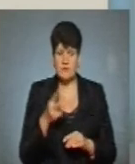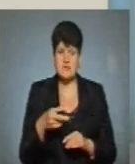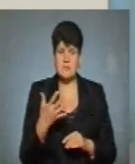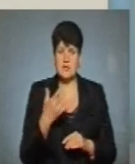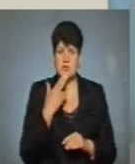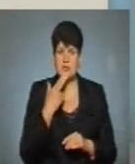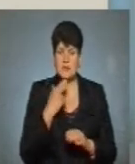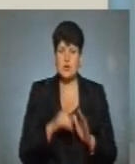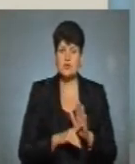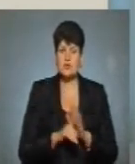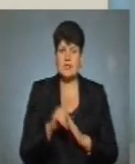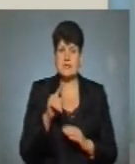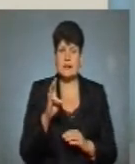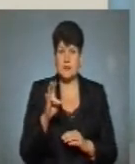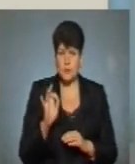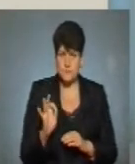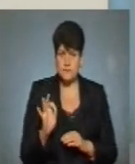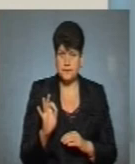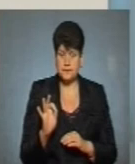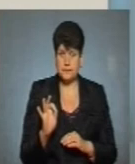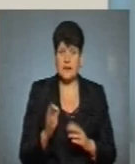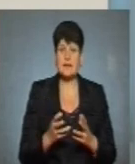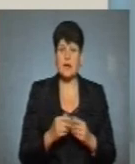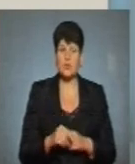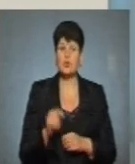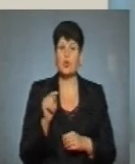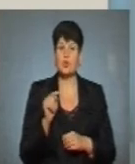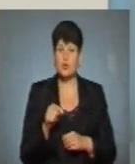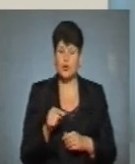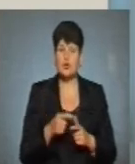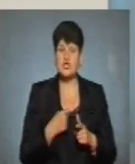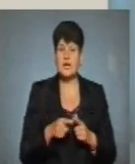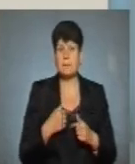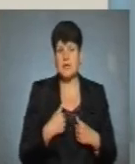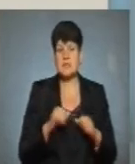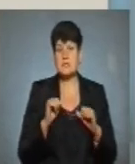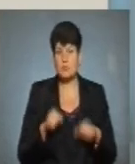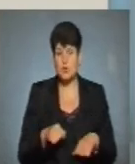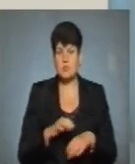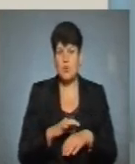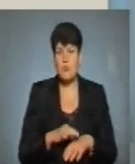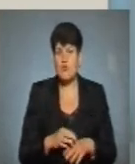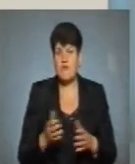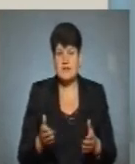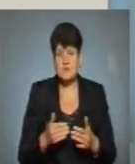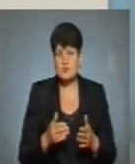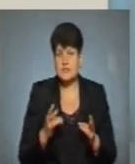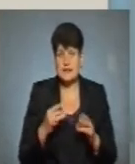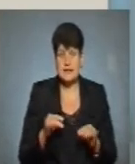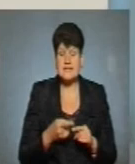червня розпочинаємо знову. На рахунок того, чи ми зможемо провести випускний, це буде залежати